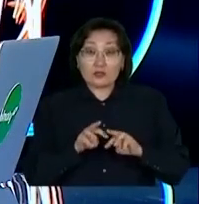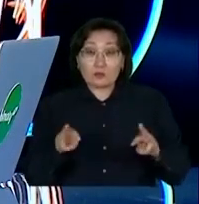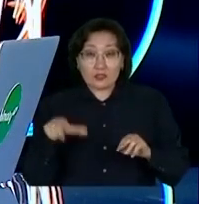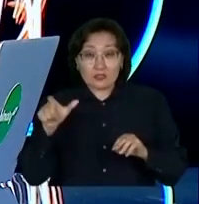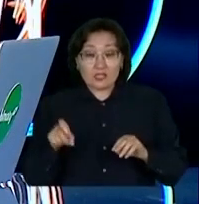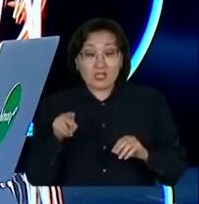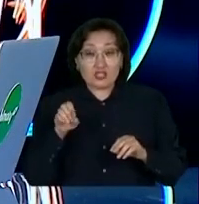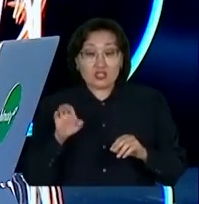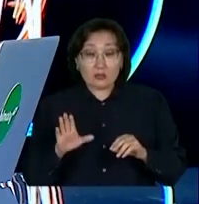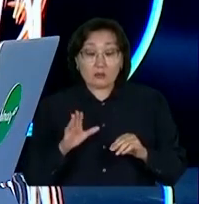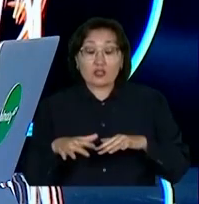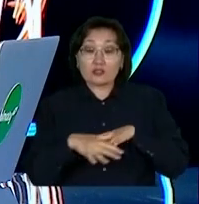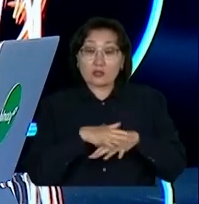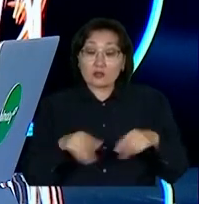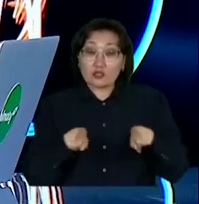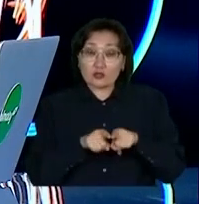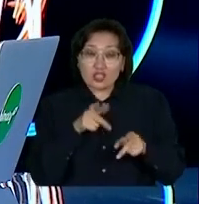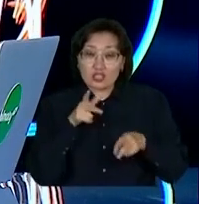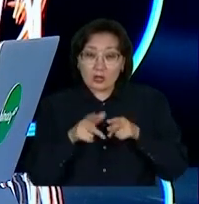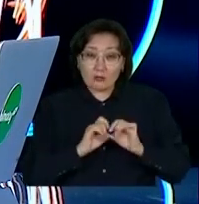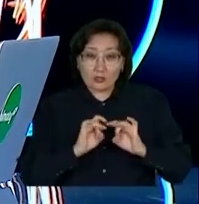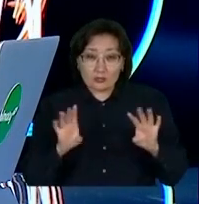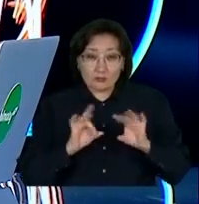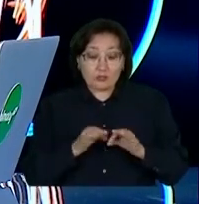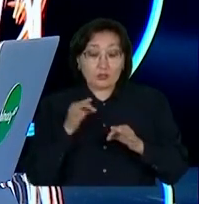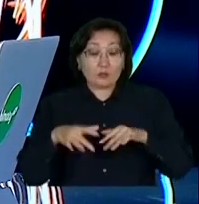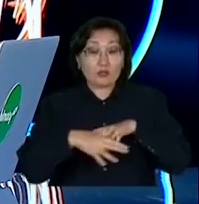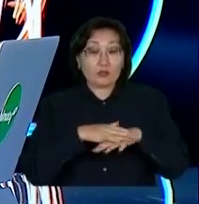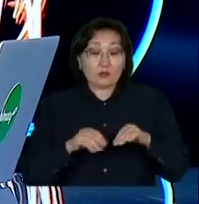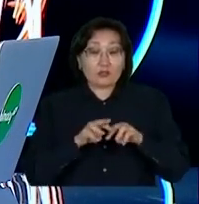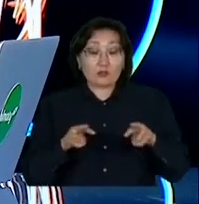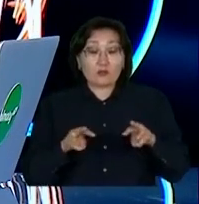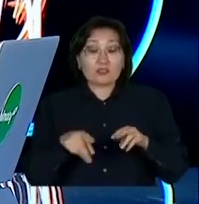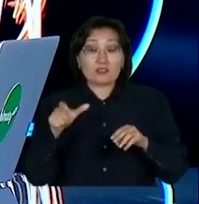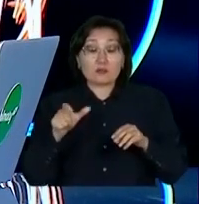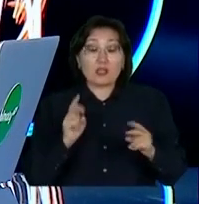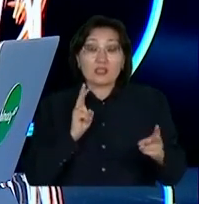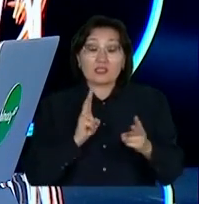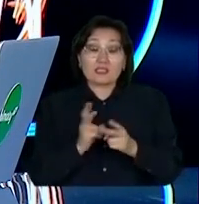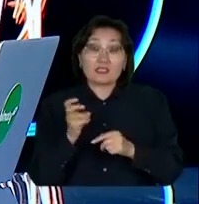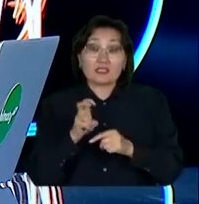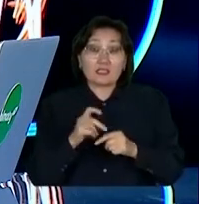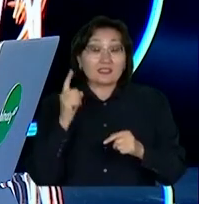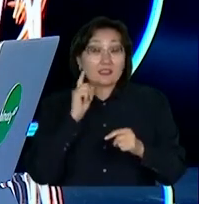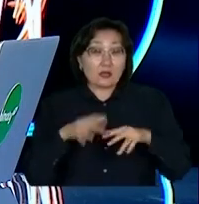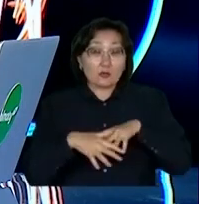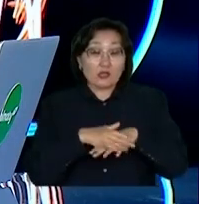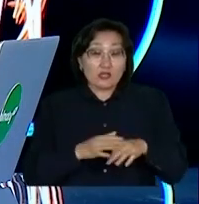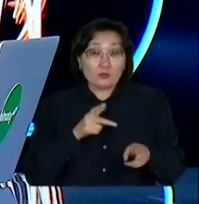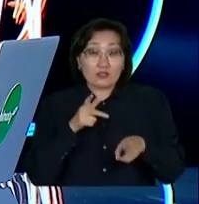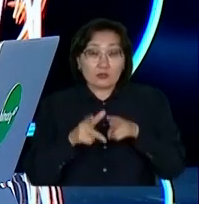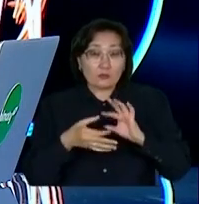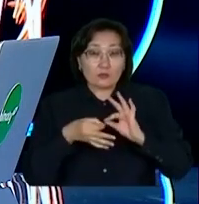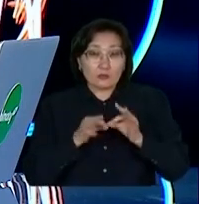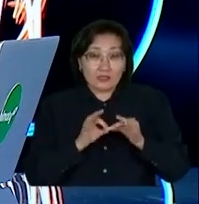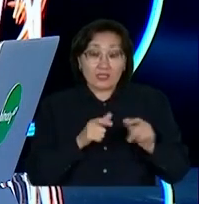Ерлан Ақкенженовке тұрғындар осындай шағым жеткізді. Облыс халқымен үкімет адамы кездесуге келет деген естіген жұрт арыз талапты әбден